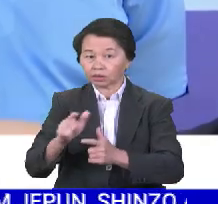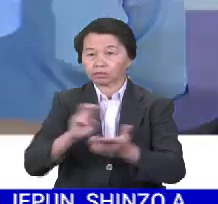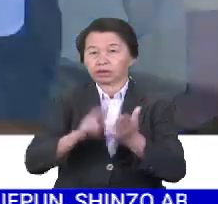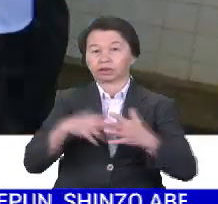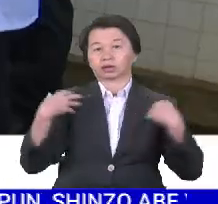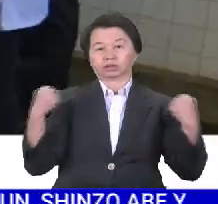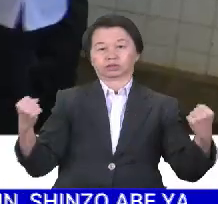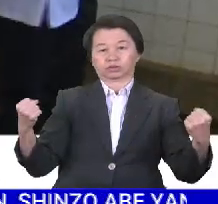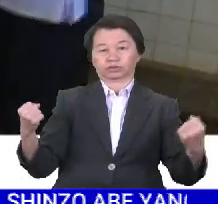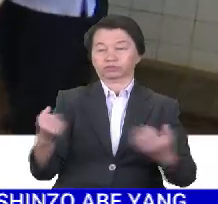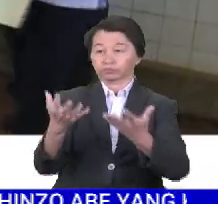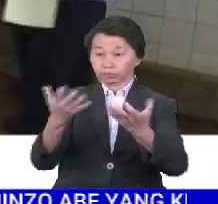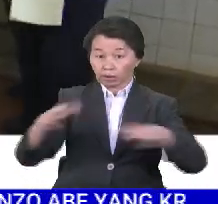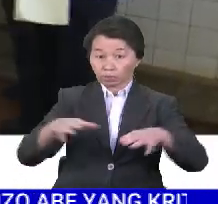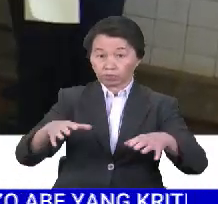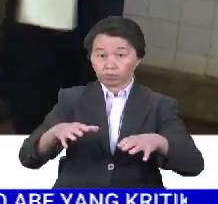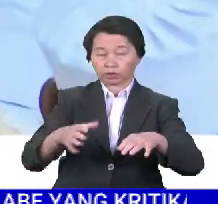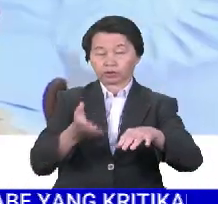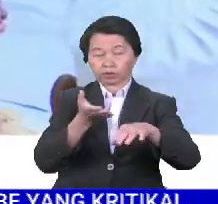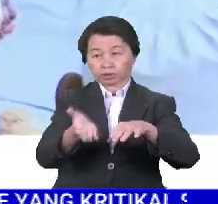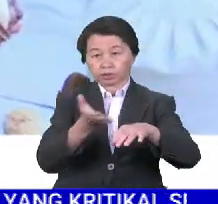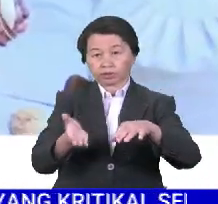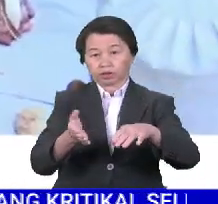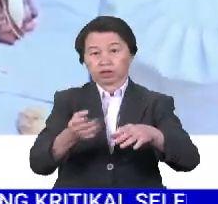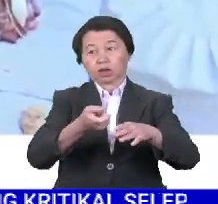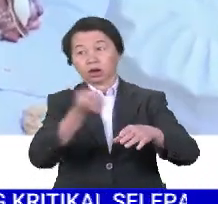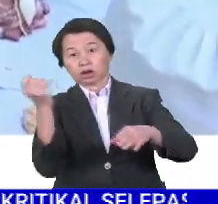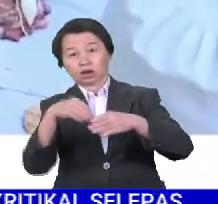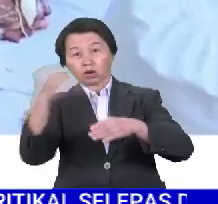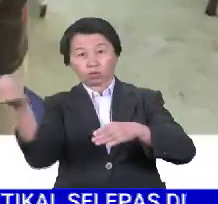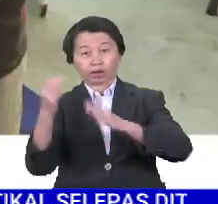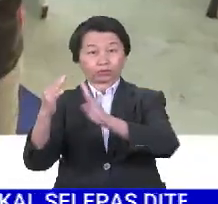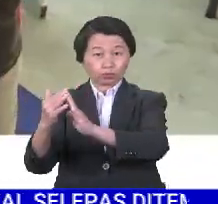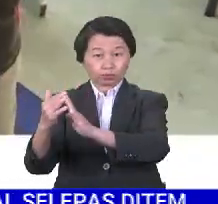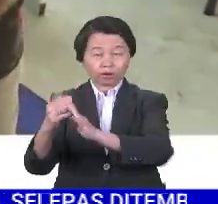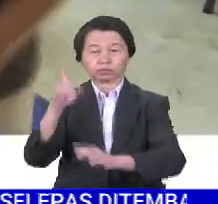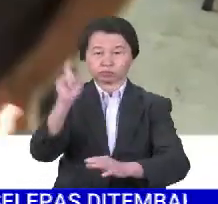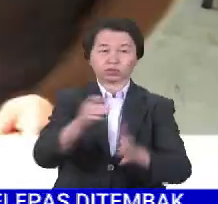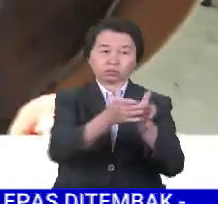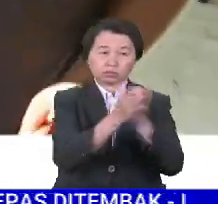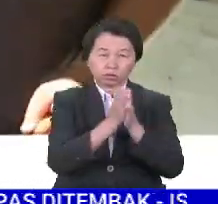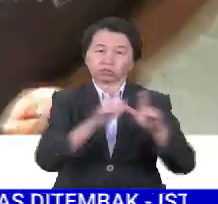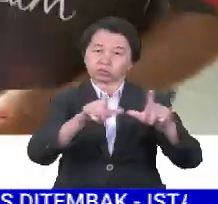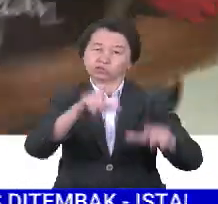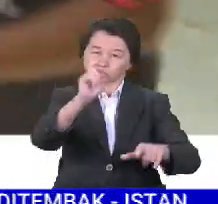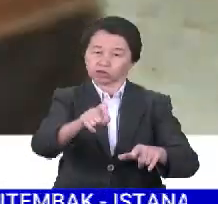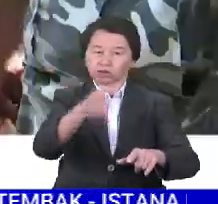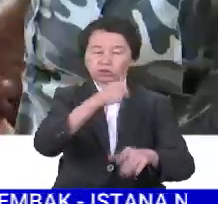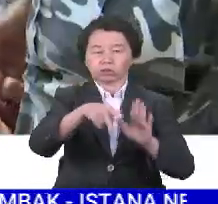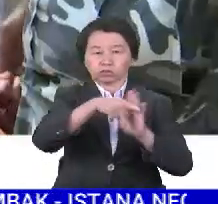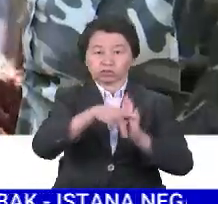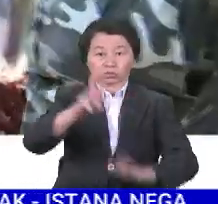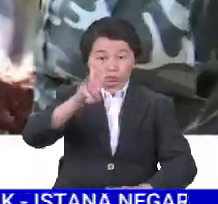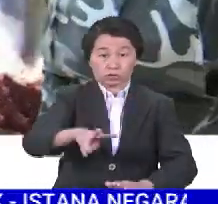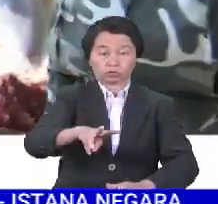lah. Bagi yang ingin melakukan ibadah korban di luar dari rumah sembelihan ruminan, mereka perlu memohon permit kerana ia peraturan